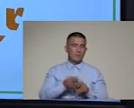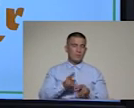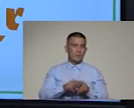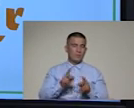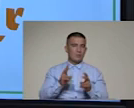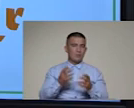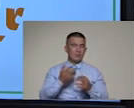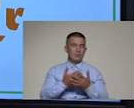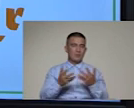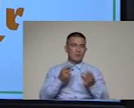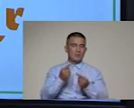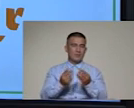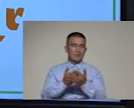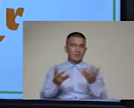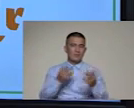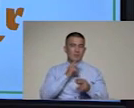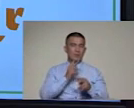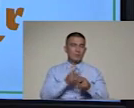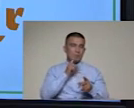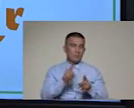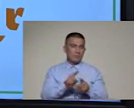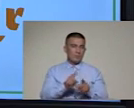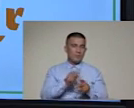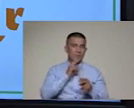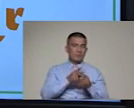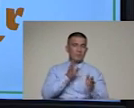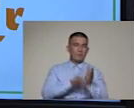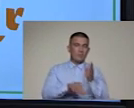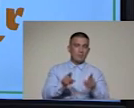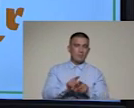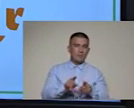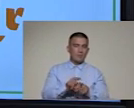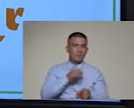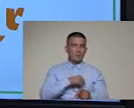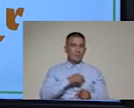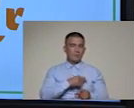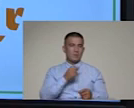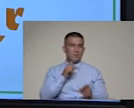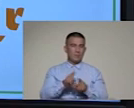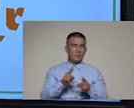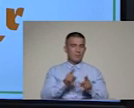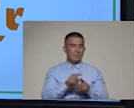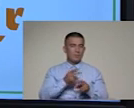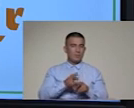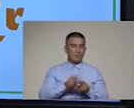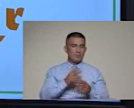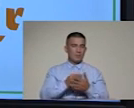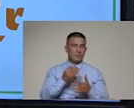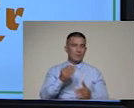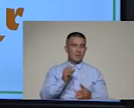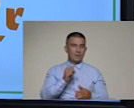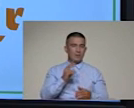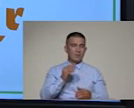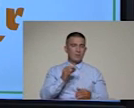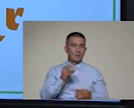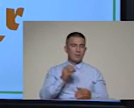Amfoter elementlar ham metallik, ham metalmaslik xossasini namoyon qiladigan elementlarga amfoter